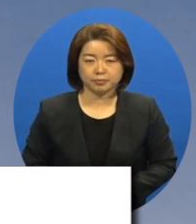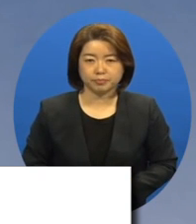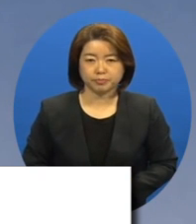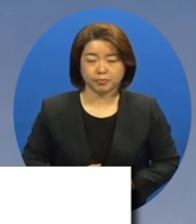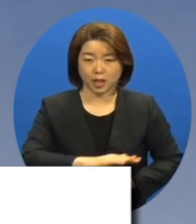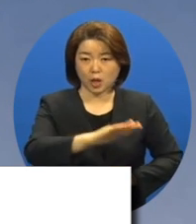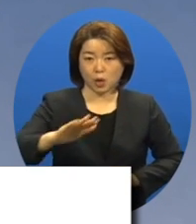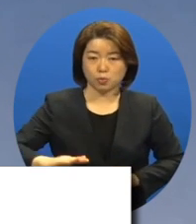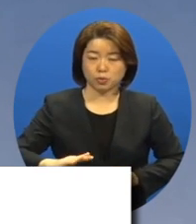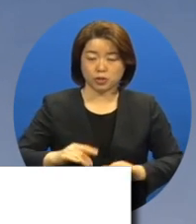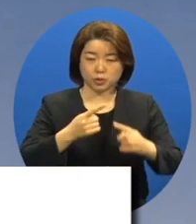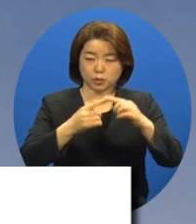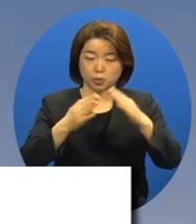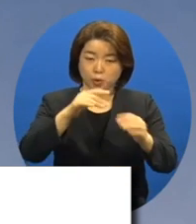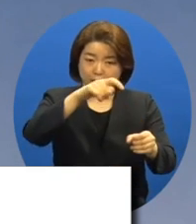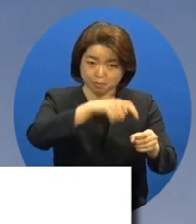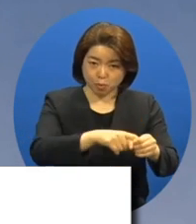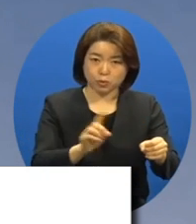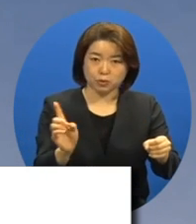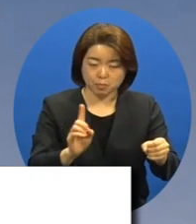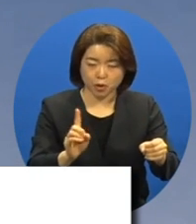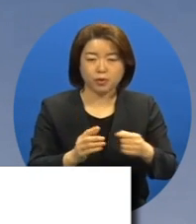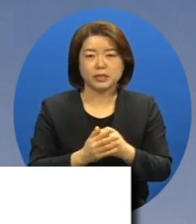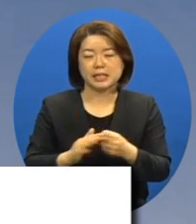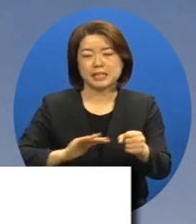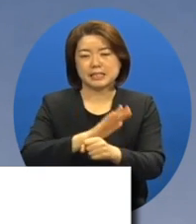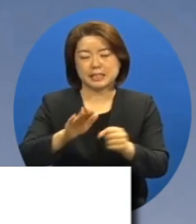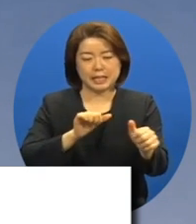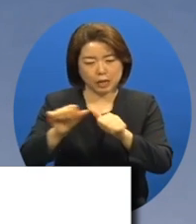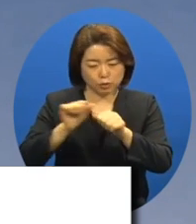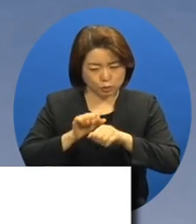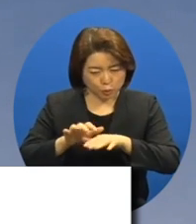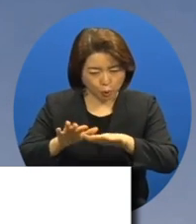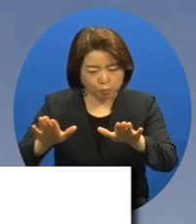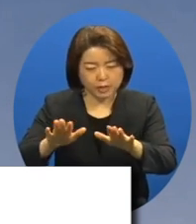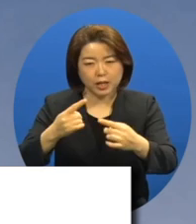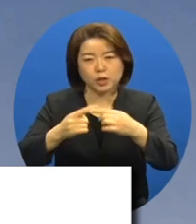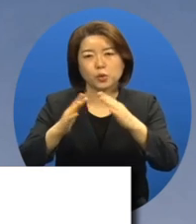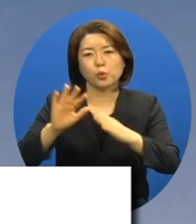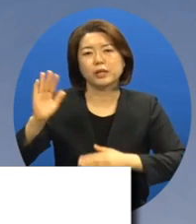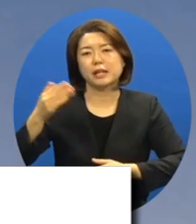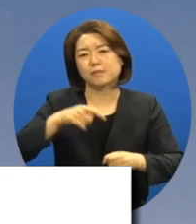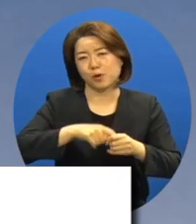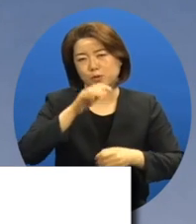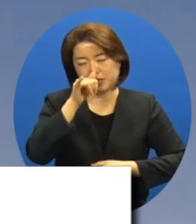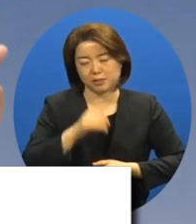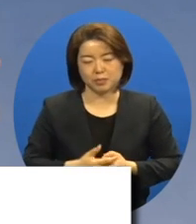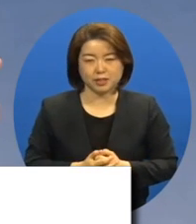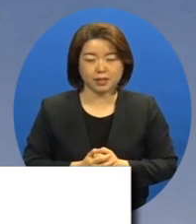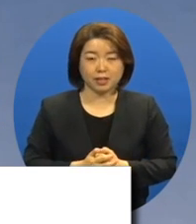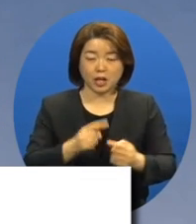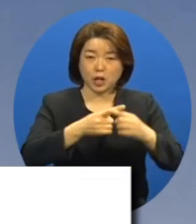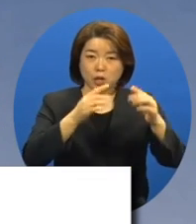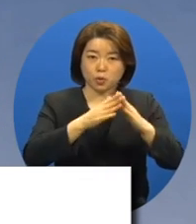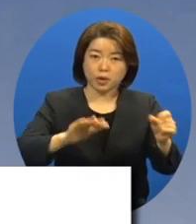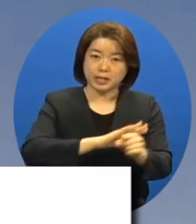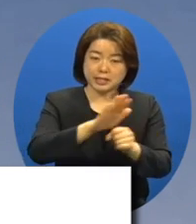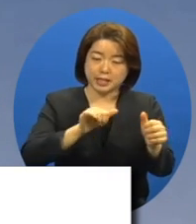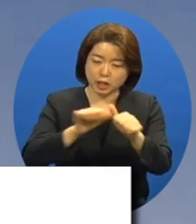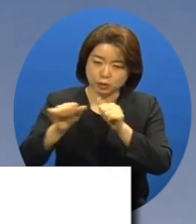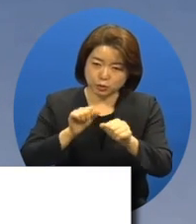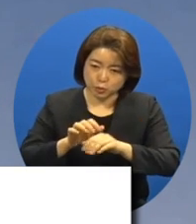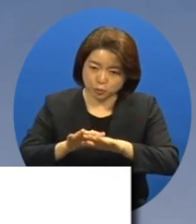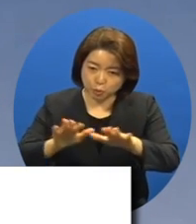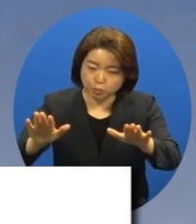우리교회 목적 중에 하나가 사랑으로 소문난 교회가 되는 것입니다 여러분 교회가 사랑 으로 소문나 하려면 어떻게